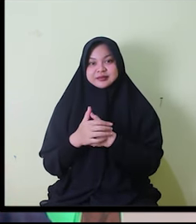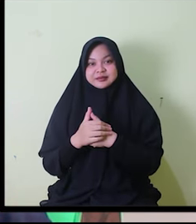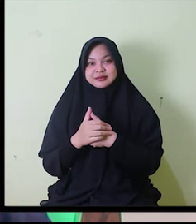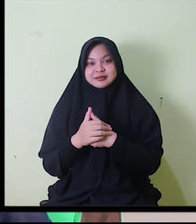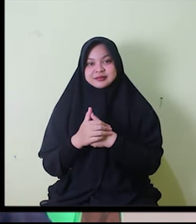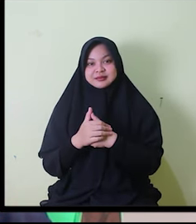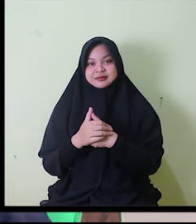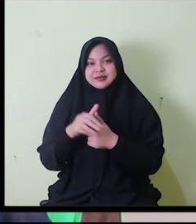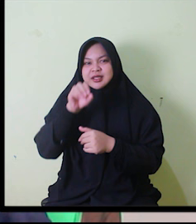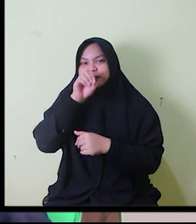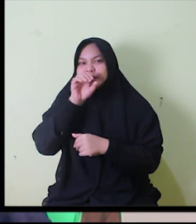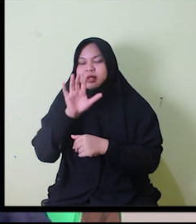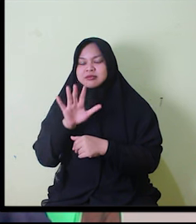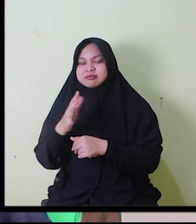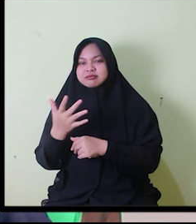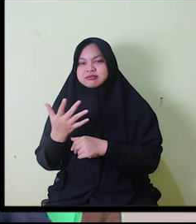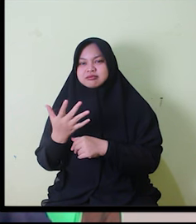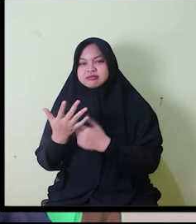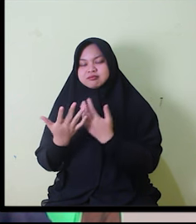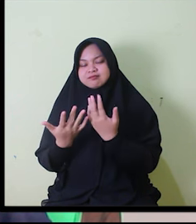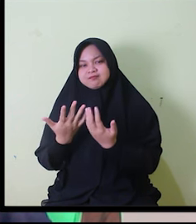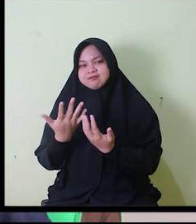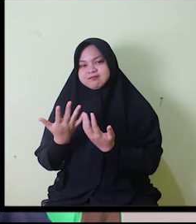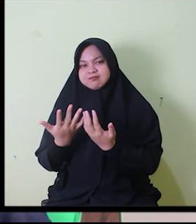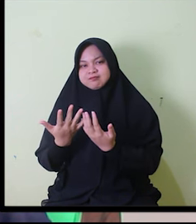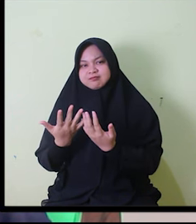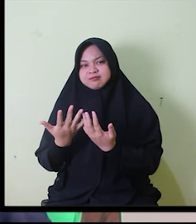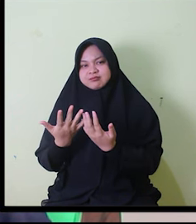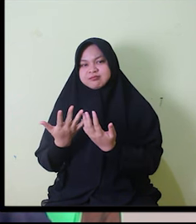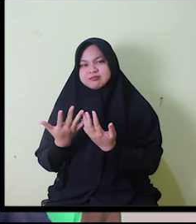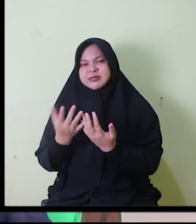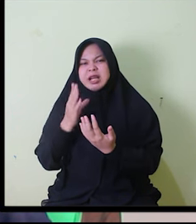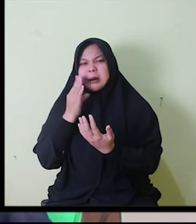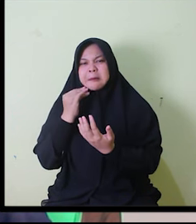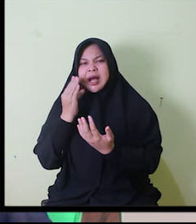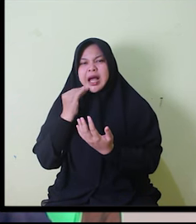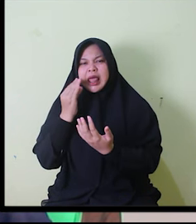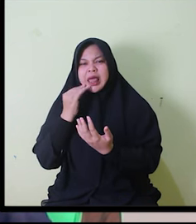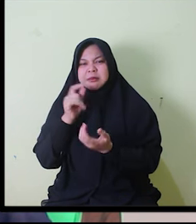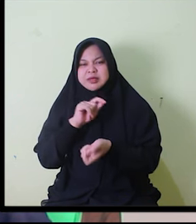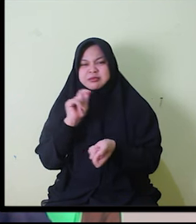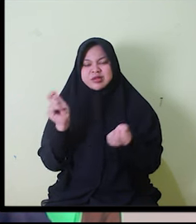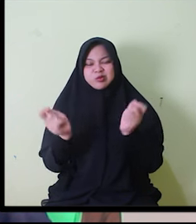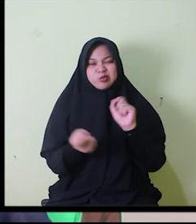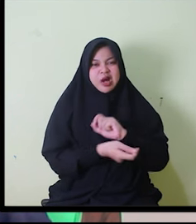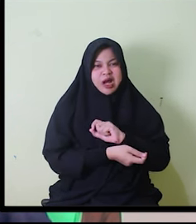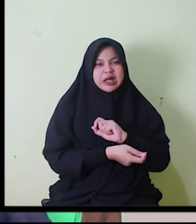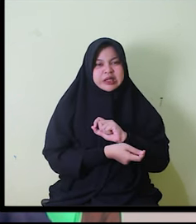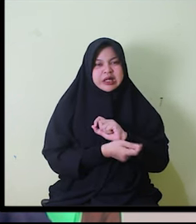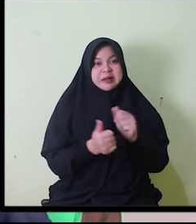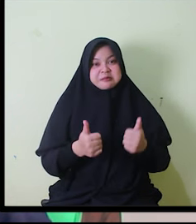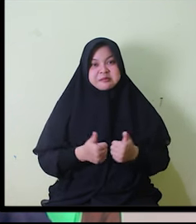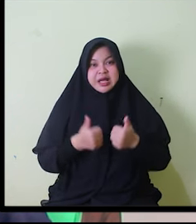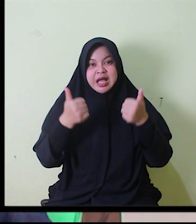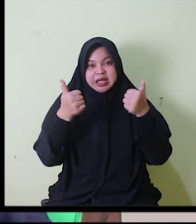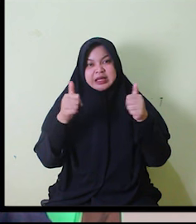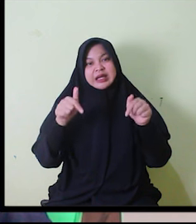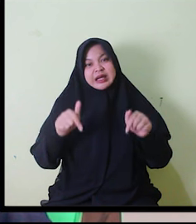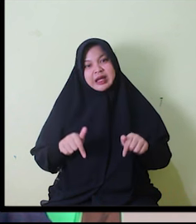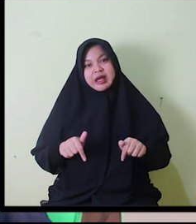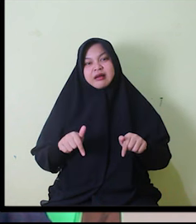dibilang dibilang ee mengalami sebuah perubahan yang cukup baik saat ini ya